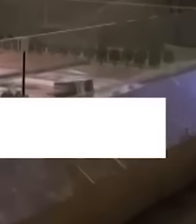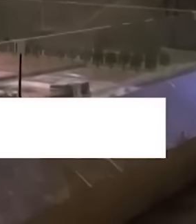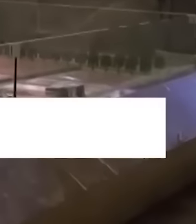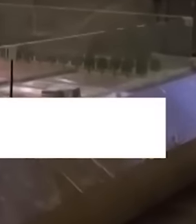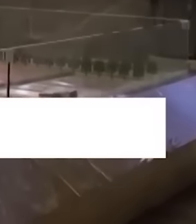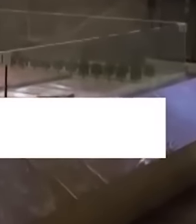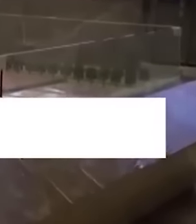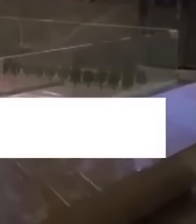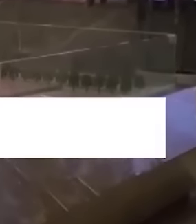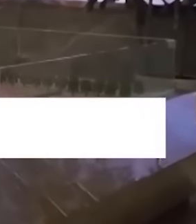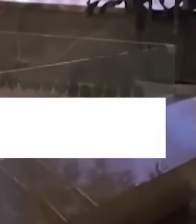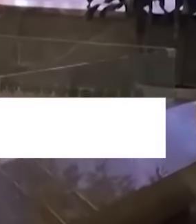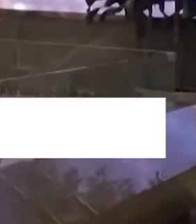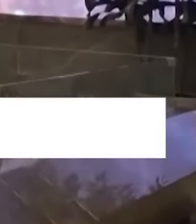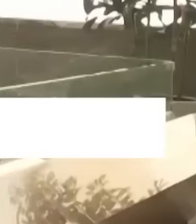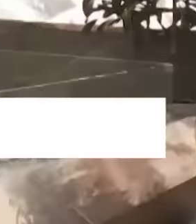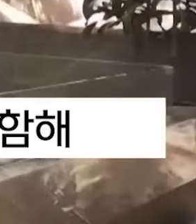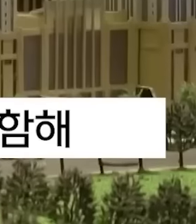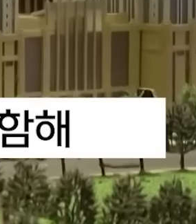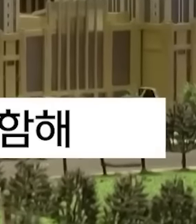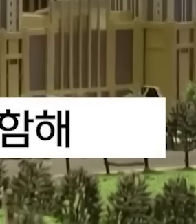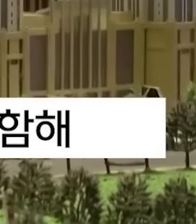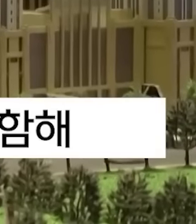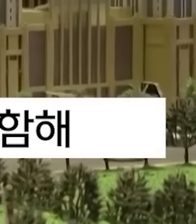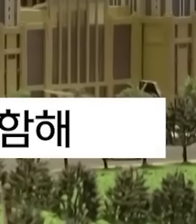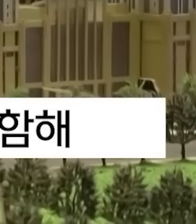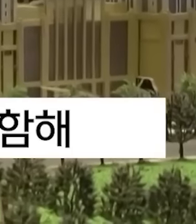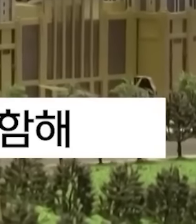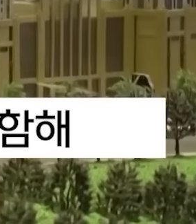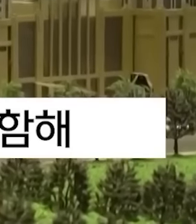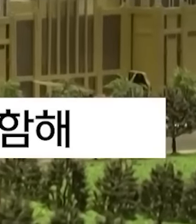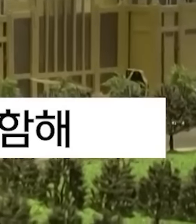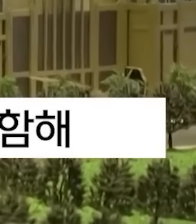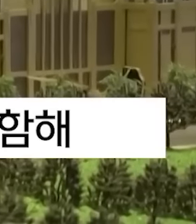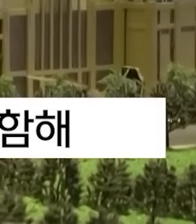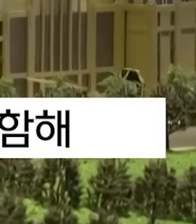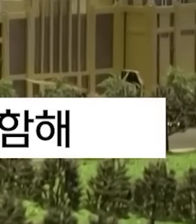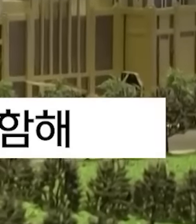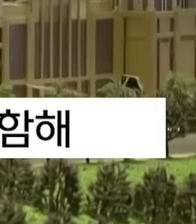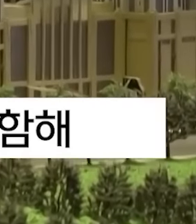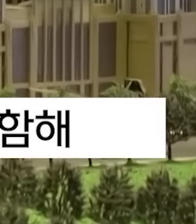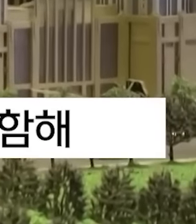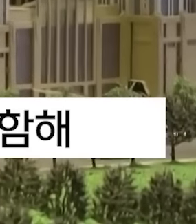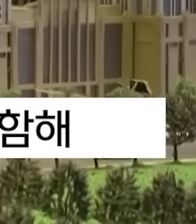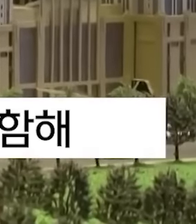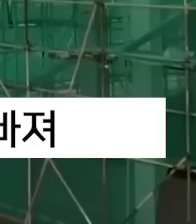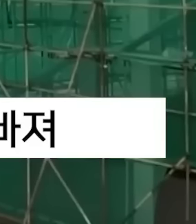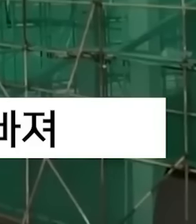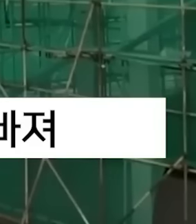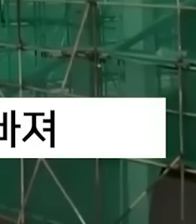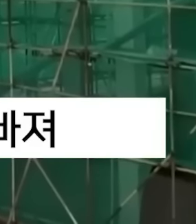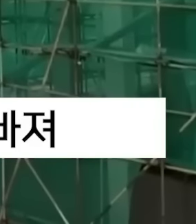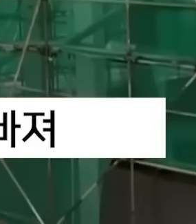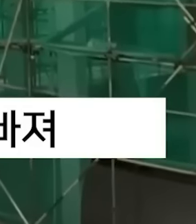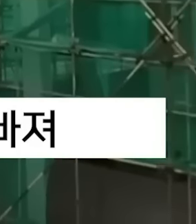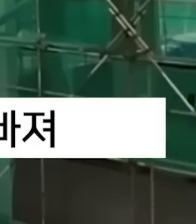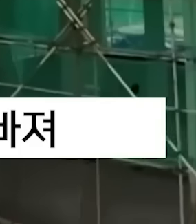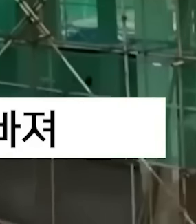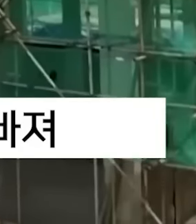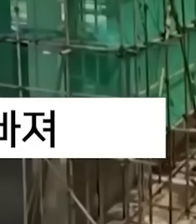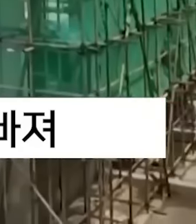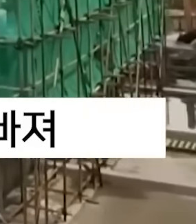침체가 계속되고 있기 때문입니다 최근에도 중국 최대 부동산 개발업체인 비구 위안을 포함해 크고 작은 부동산